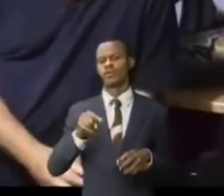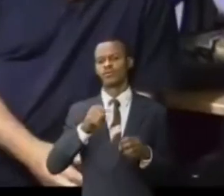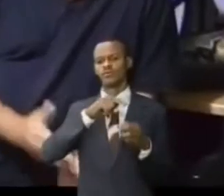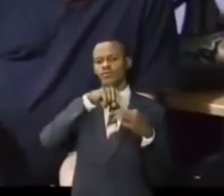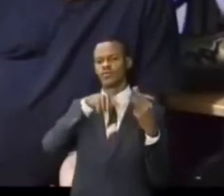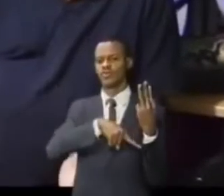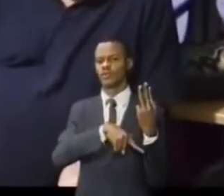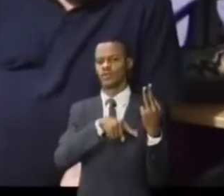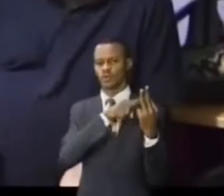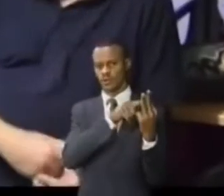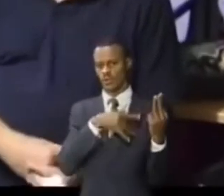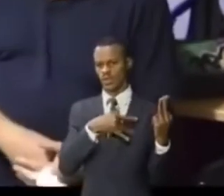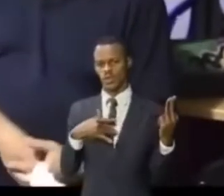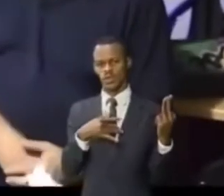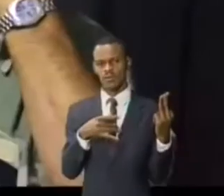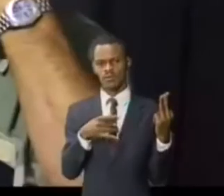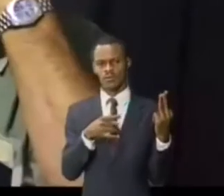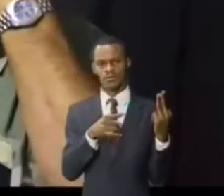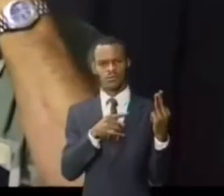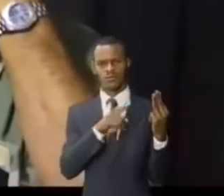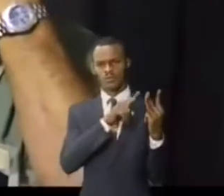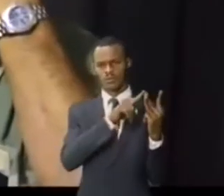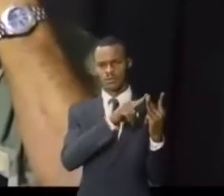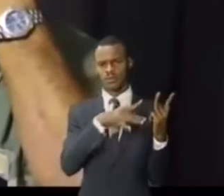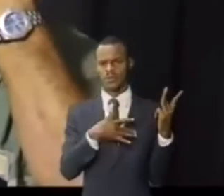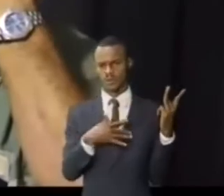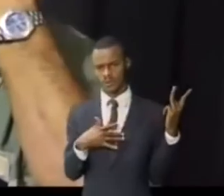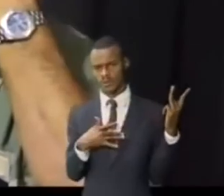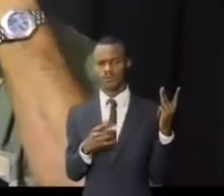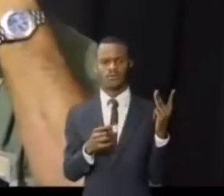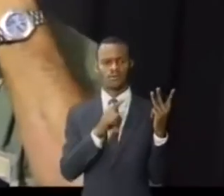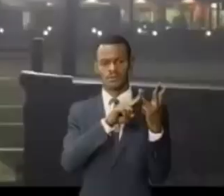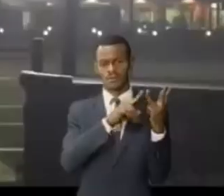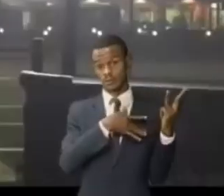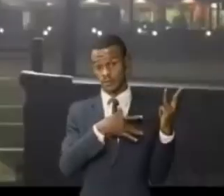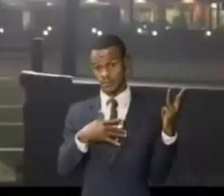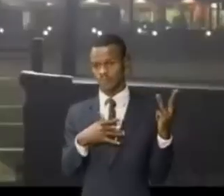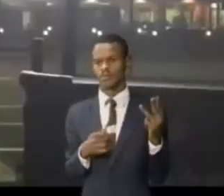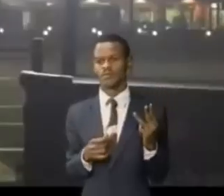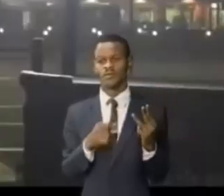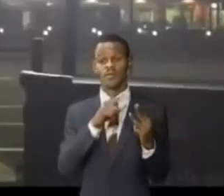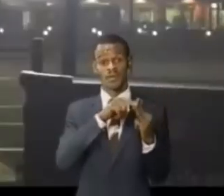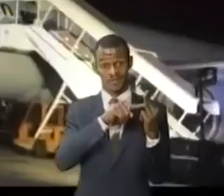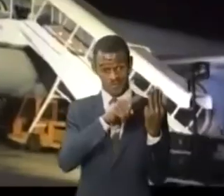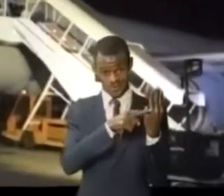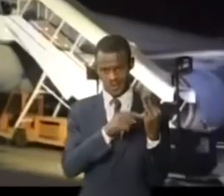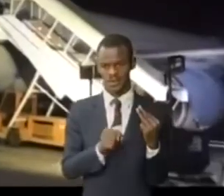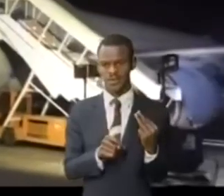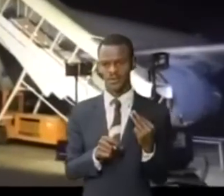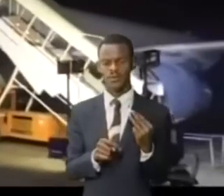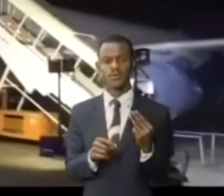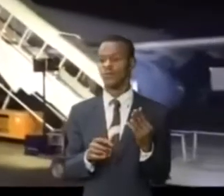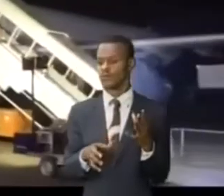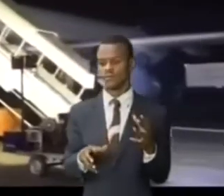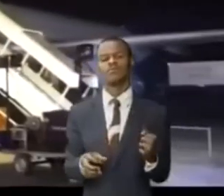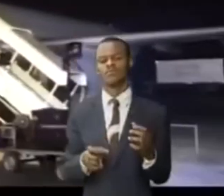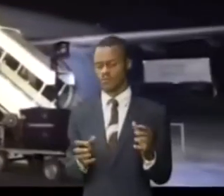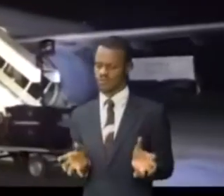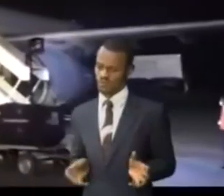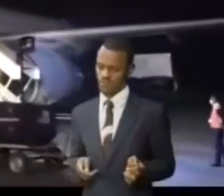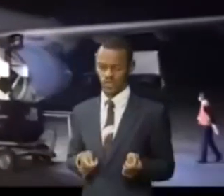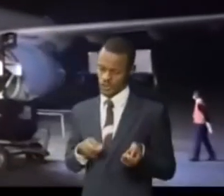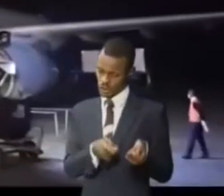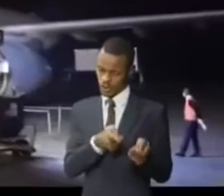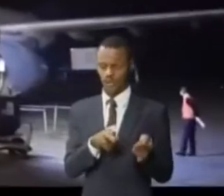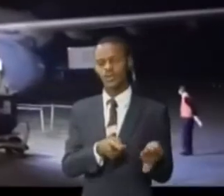Van Landuit Nadege, Delbar Alexis et Delcomen Alain. Ils ont été embarqués en premier dans